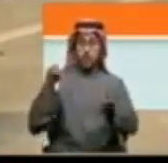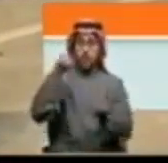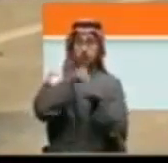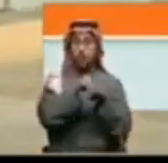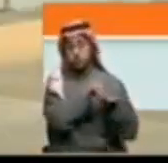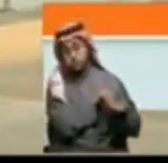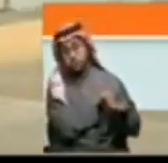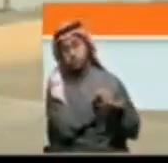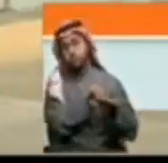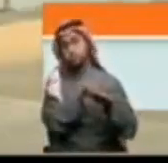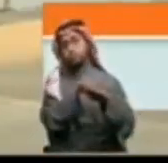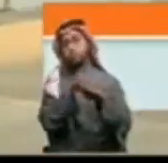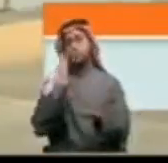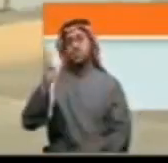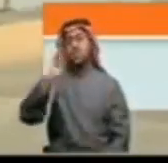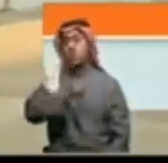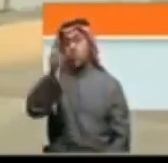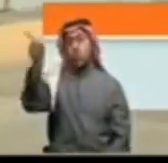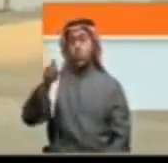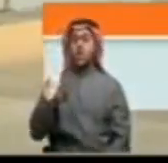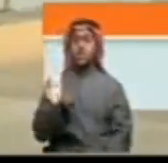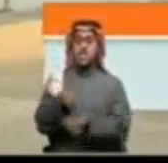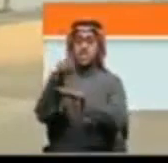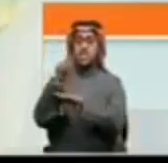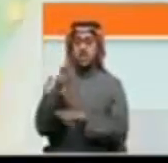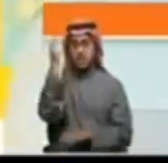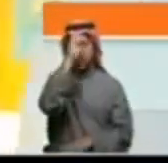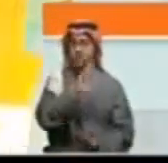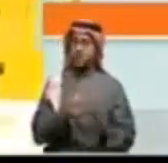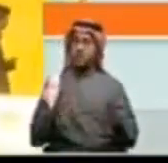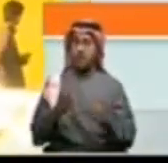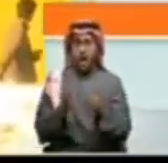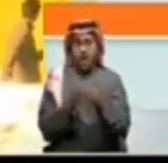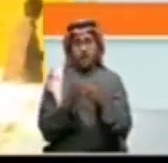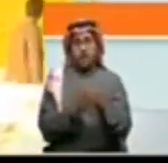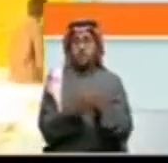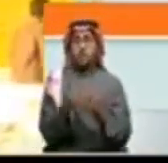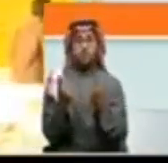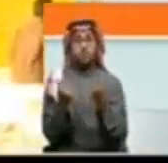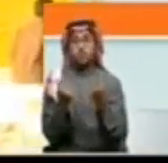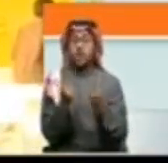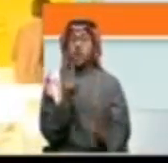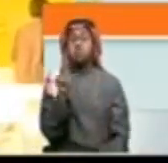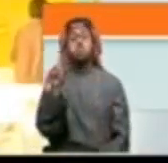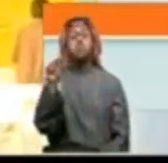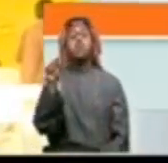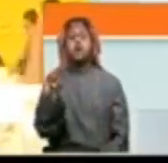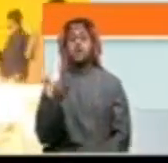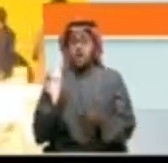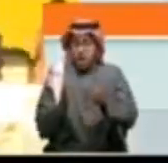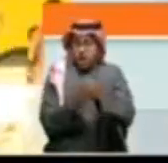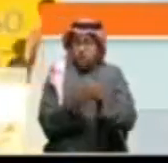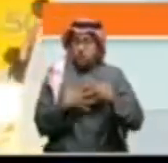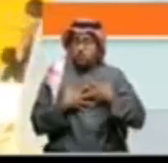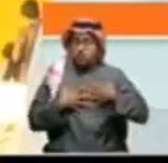أرض المهرجان وكذلك في عملية العودة. خدمة جيدة وممتازة